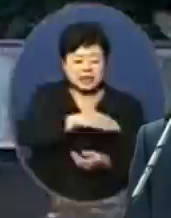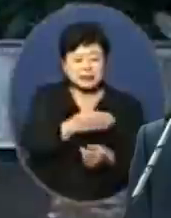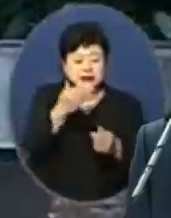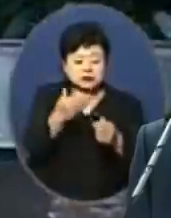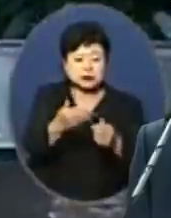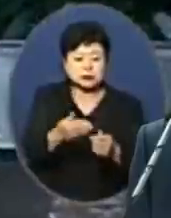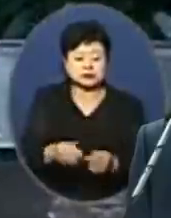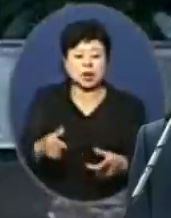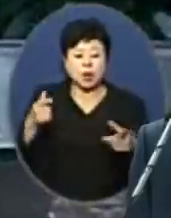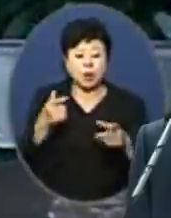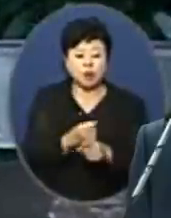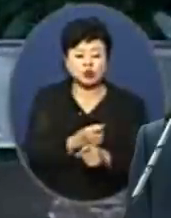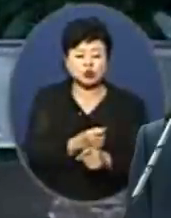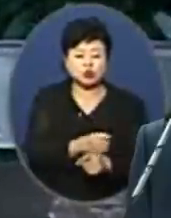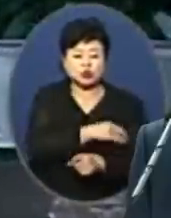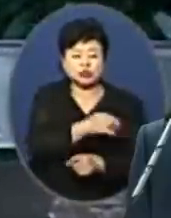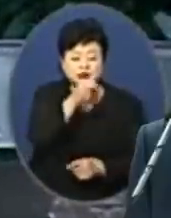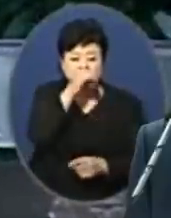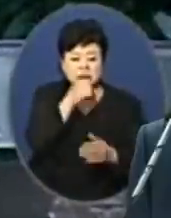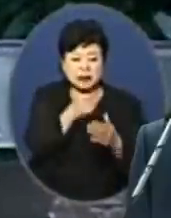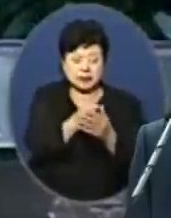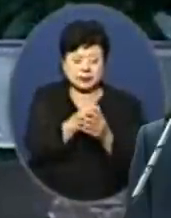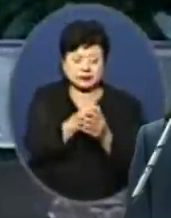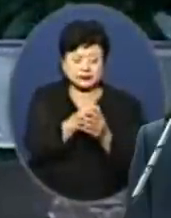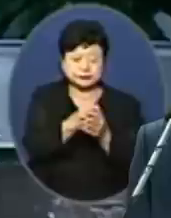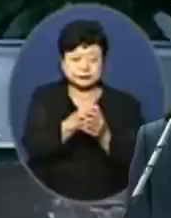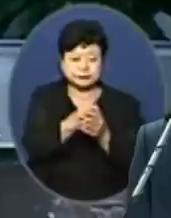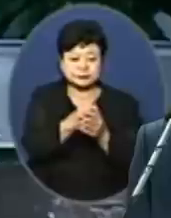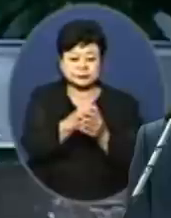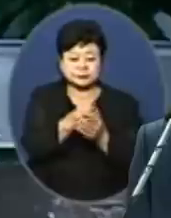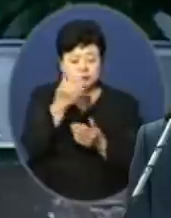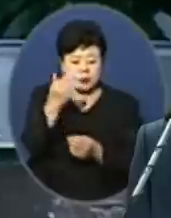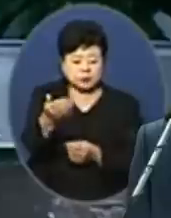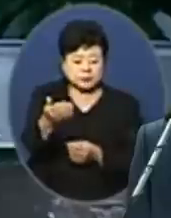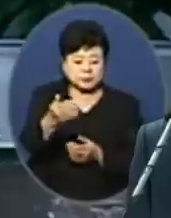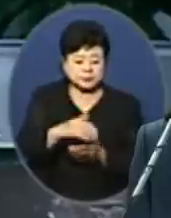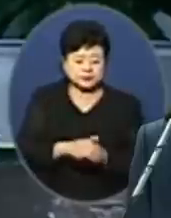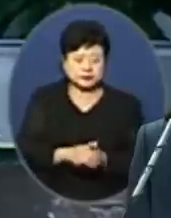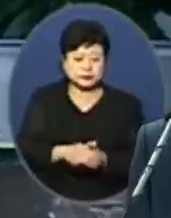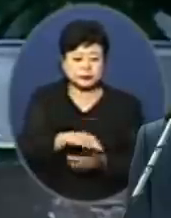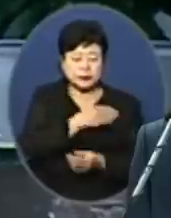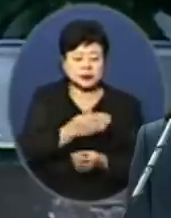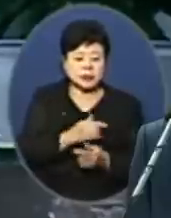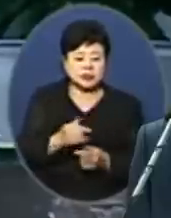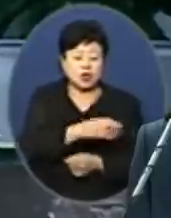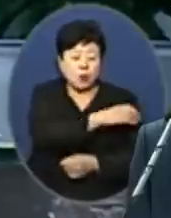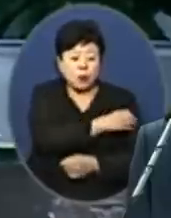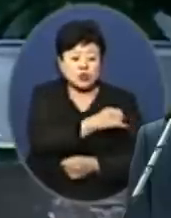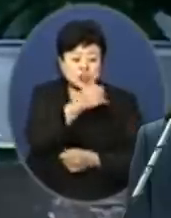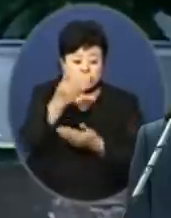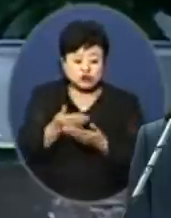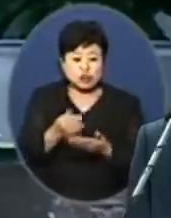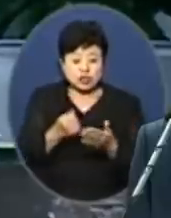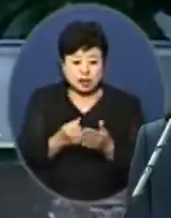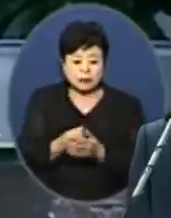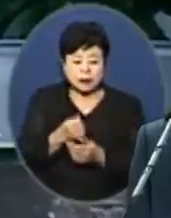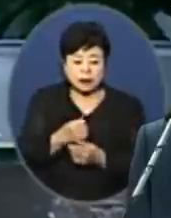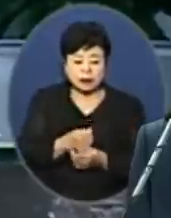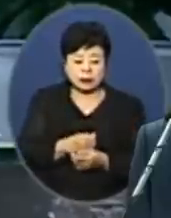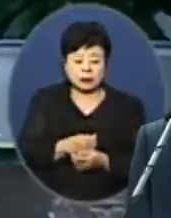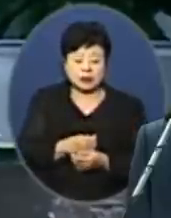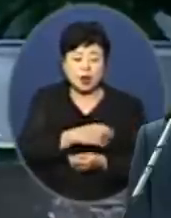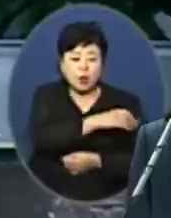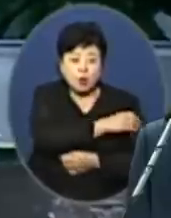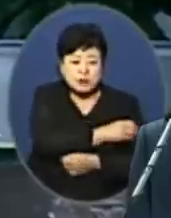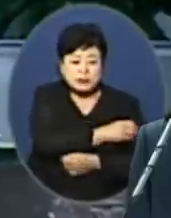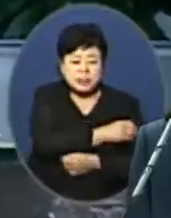능력이 있습니다. 파워, 능력이 있지만 여러분은 능력이 아닌 권세를 주신 것입니다.